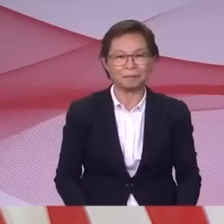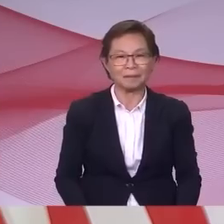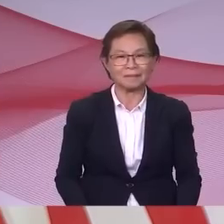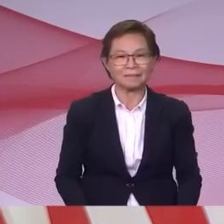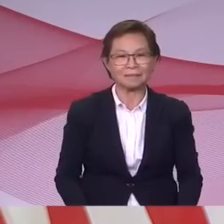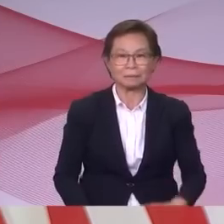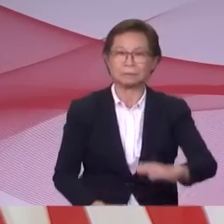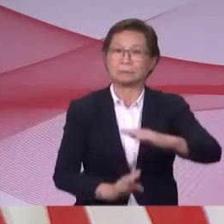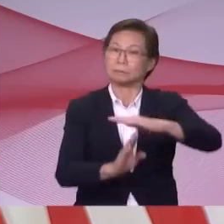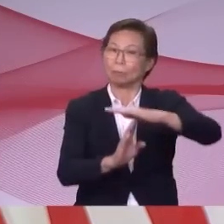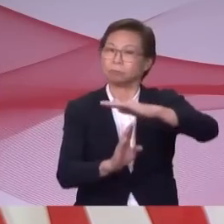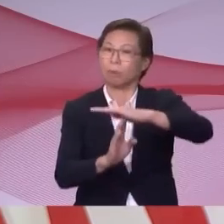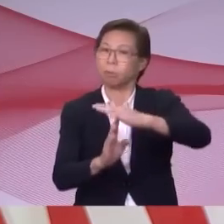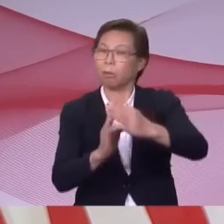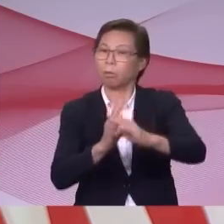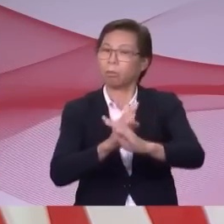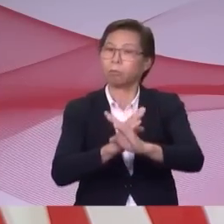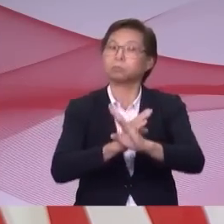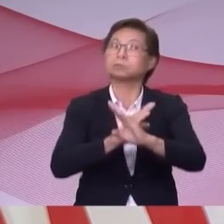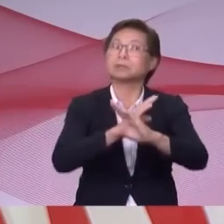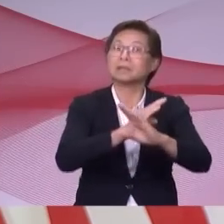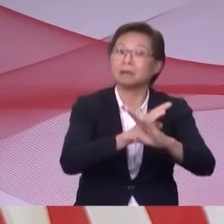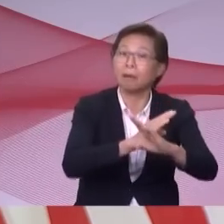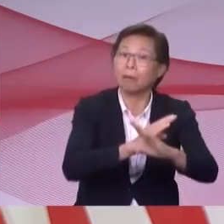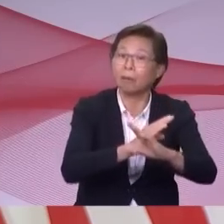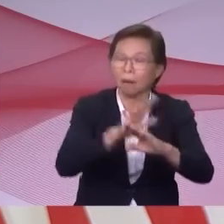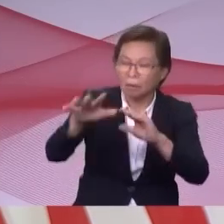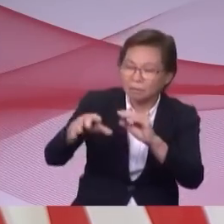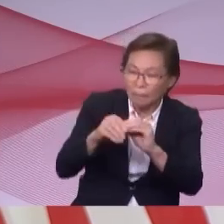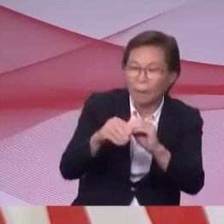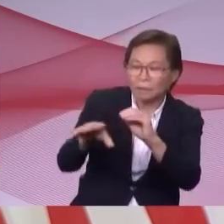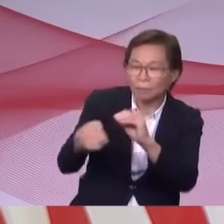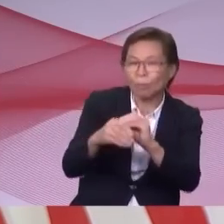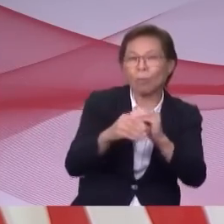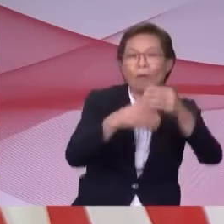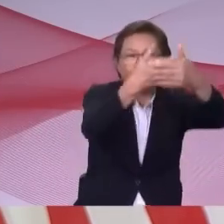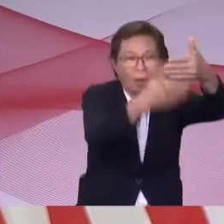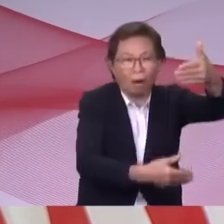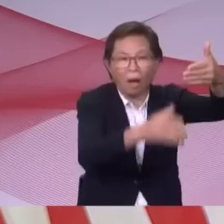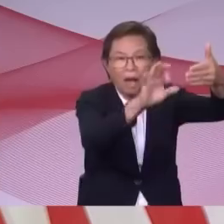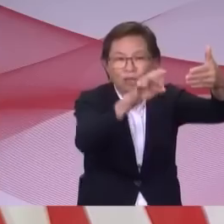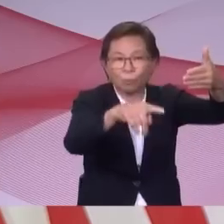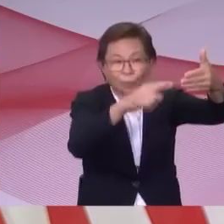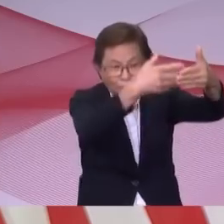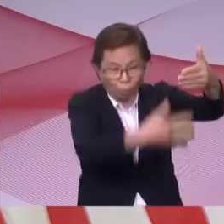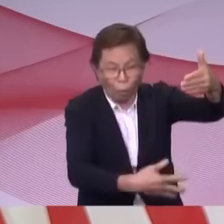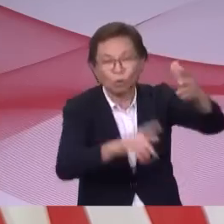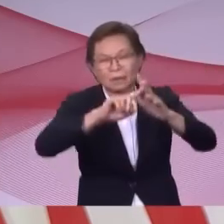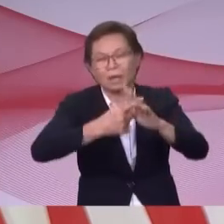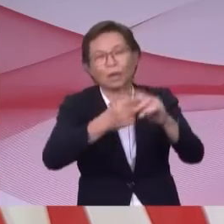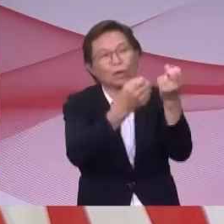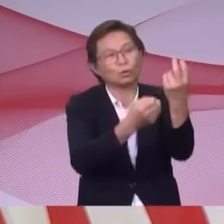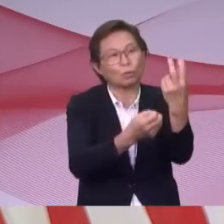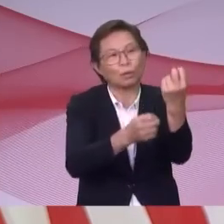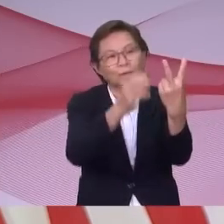Sekatan-sekatan ini sebenarnya merupakan penambahan kepada SOP yang telah pun berkuat kuasa pada